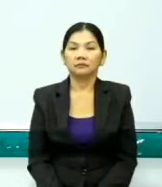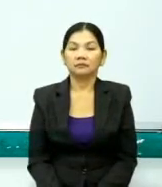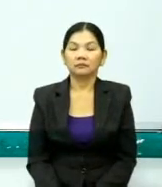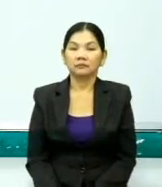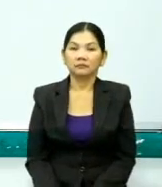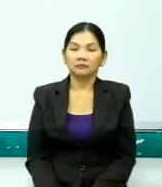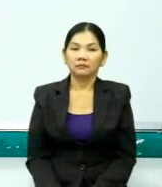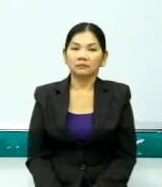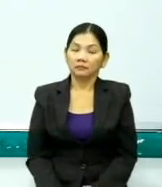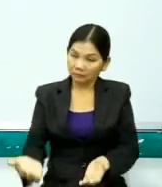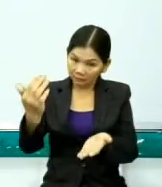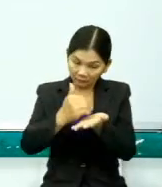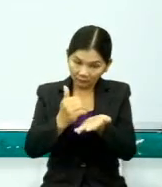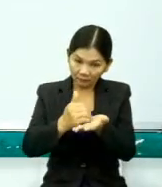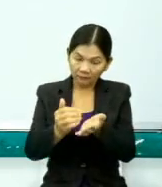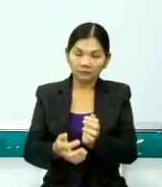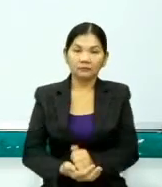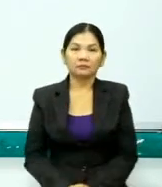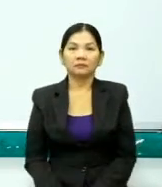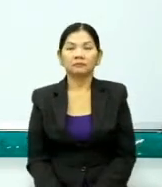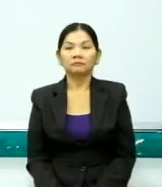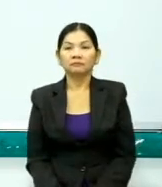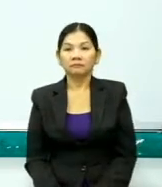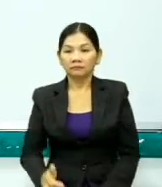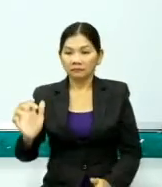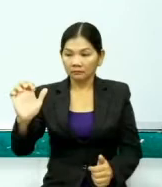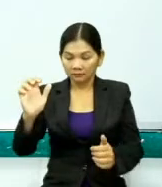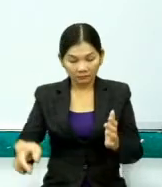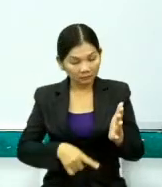mà đằng tiến chạy